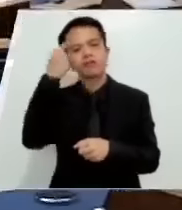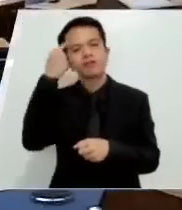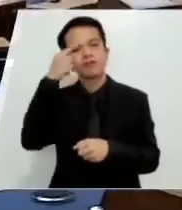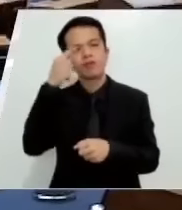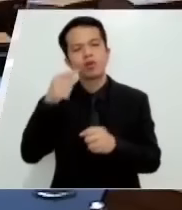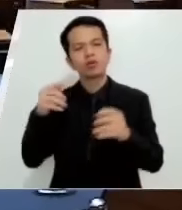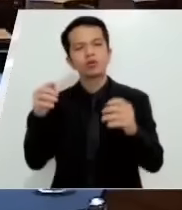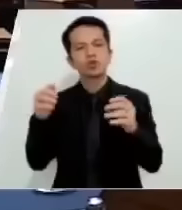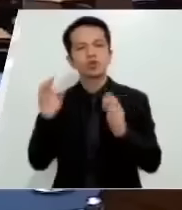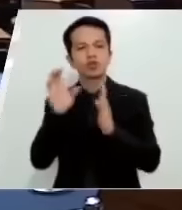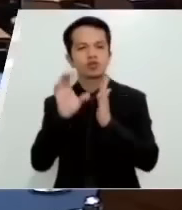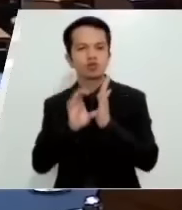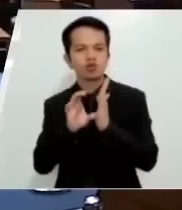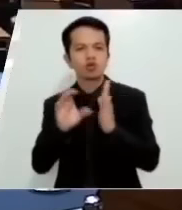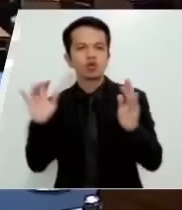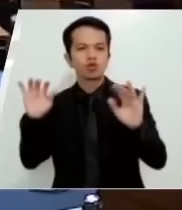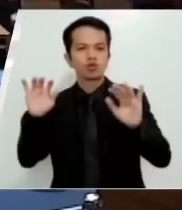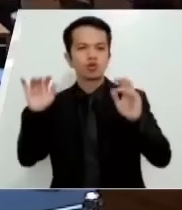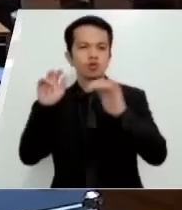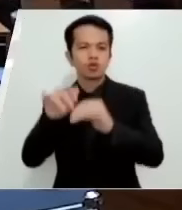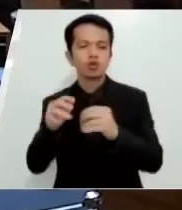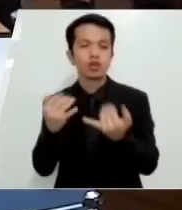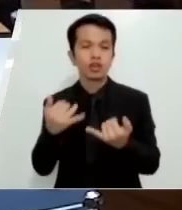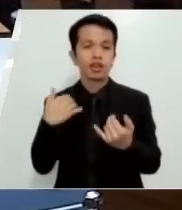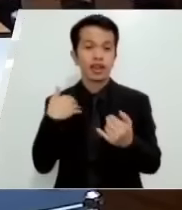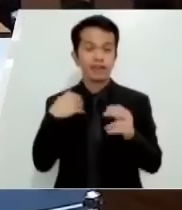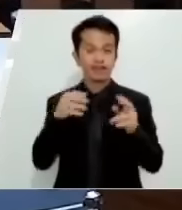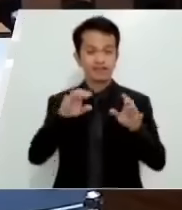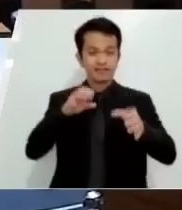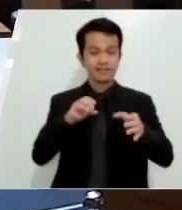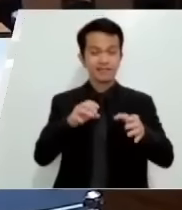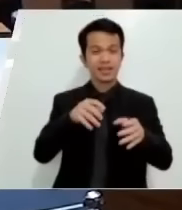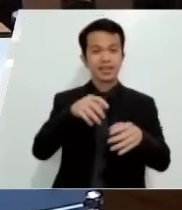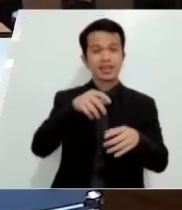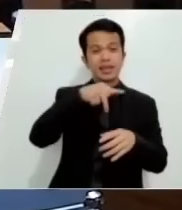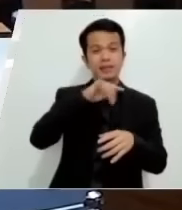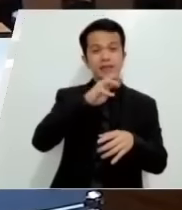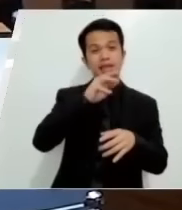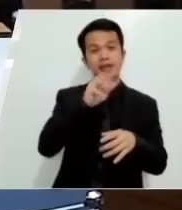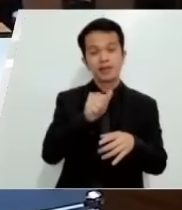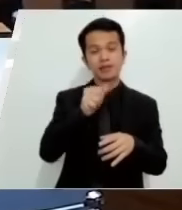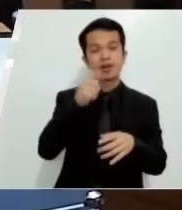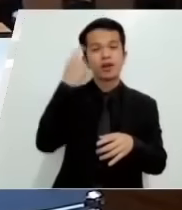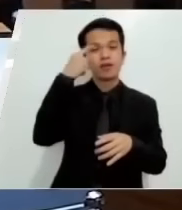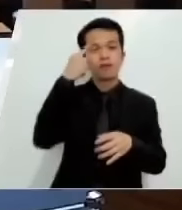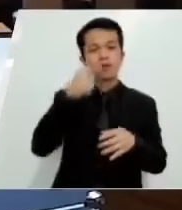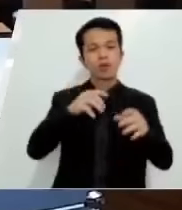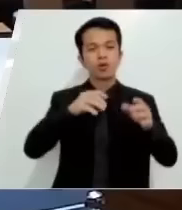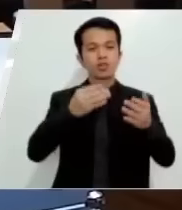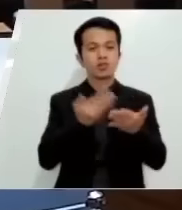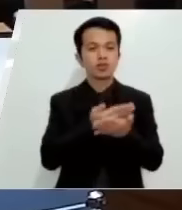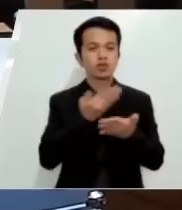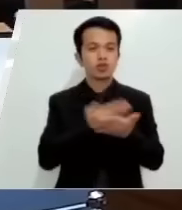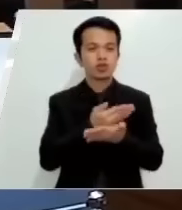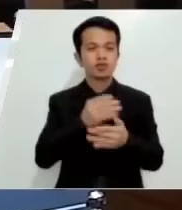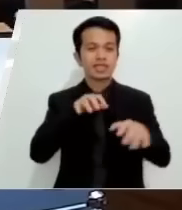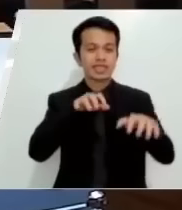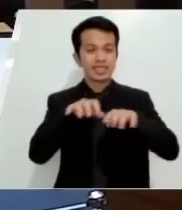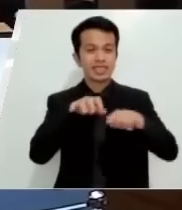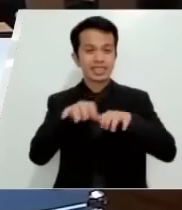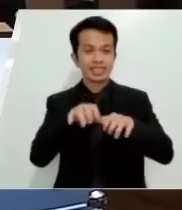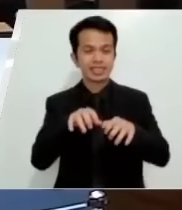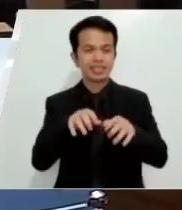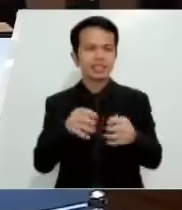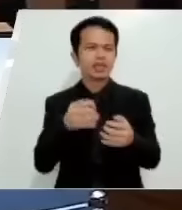May paliwanag naman ng grupong pirma o People's Initiative for Reform, Modernization and Action kung bakit joint voting